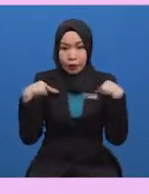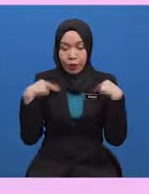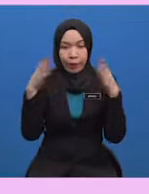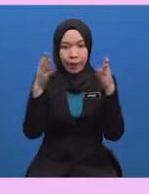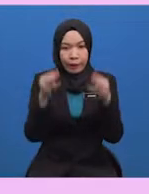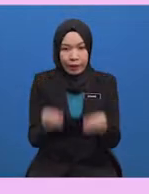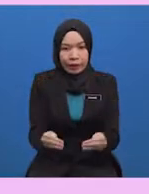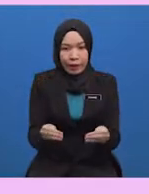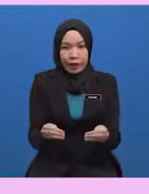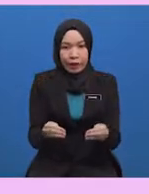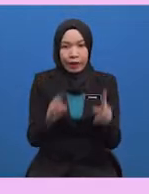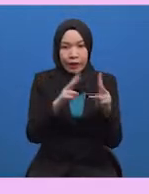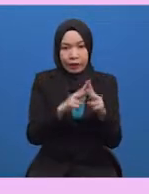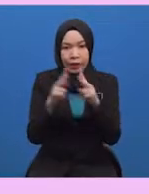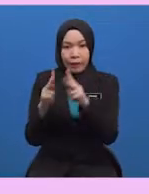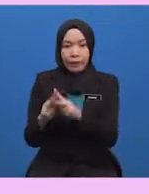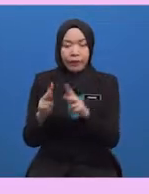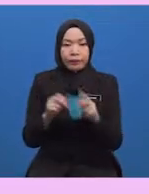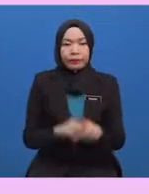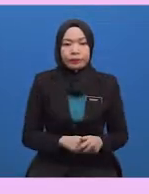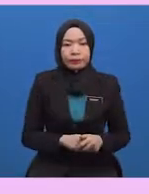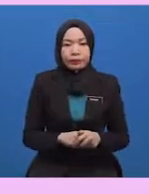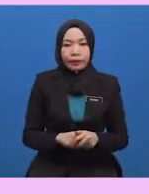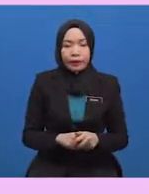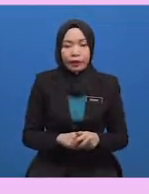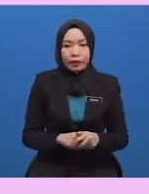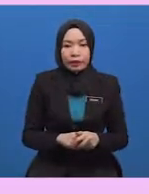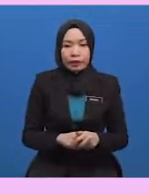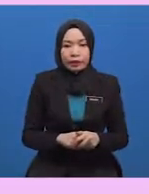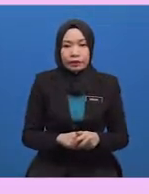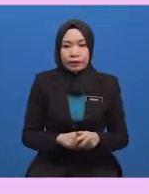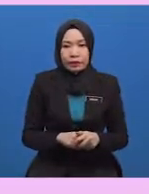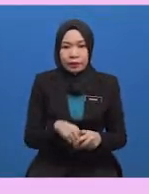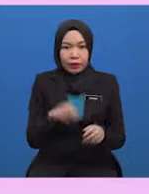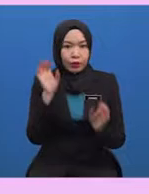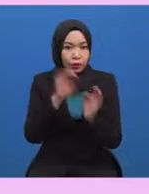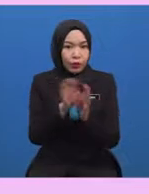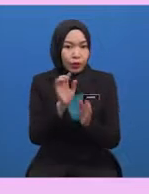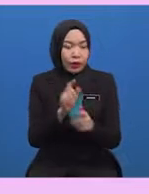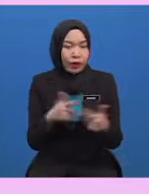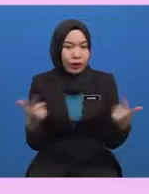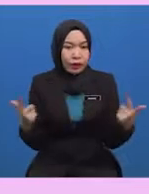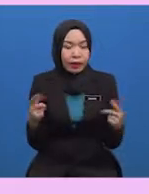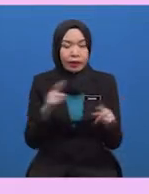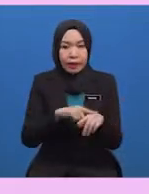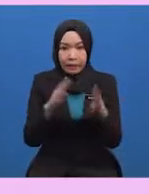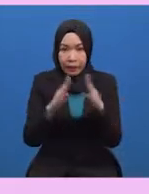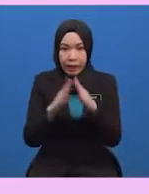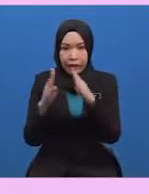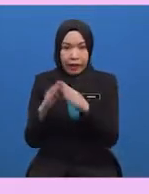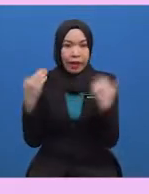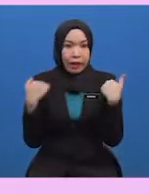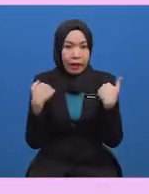menikmati pelbagai kemudahan sosial di bandar seperti hospital, klinik, pejabat pos, sekolah,